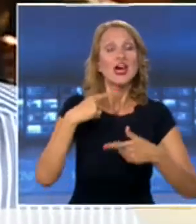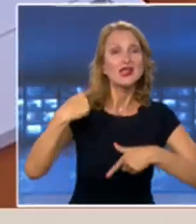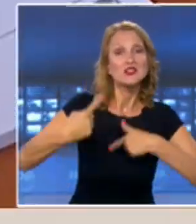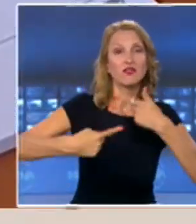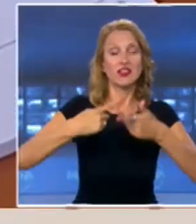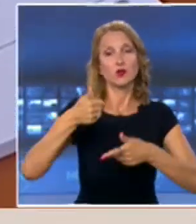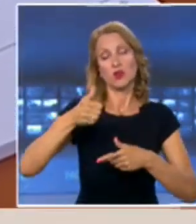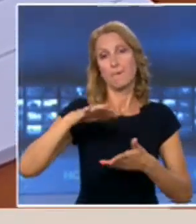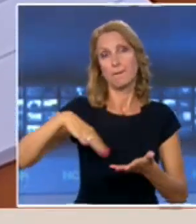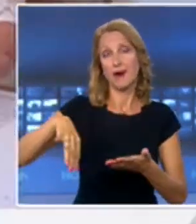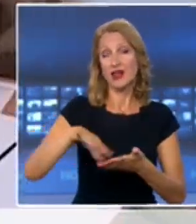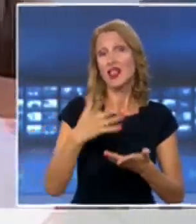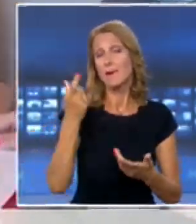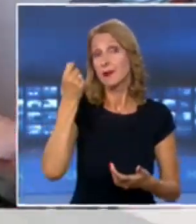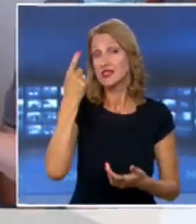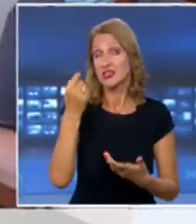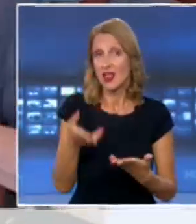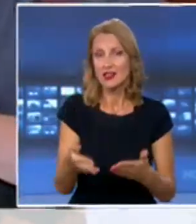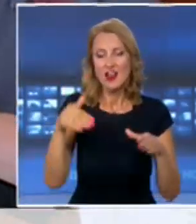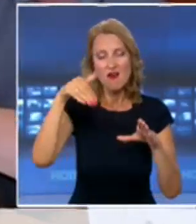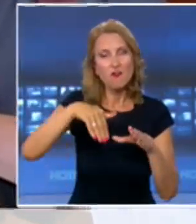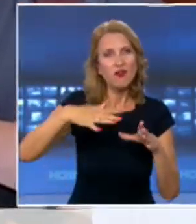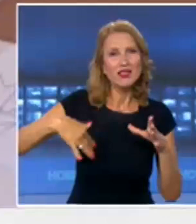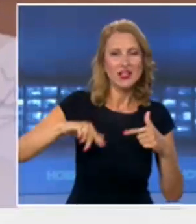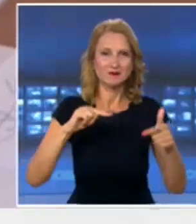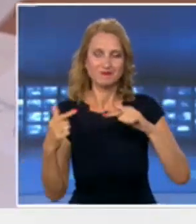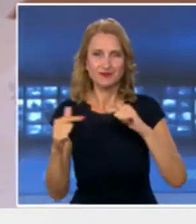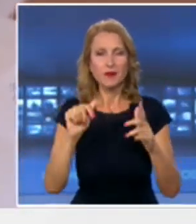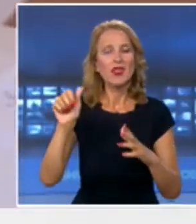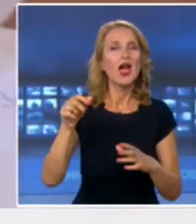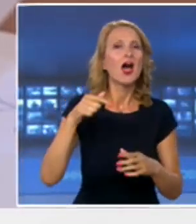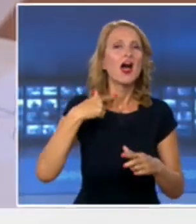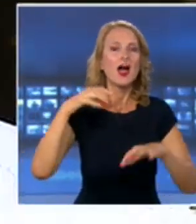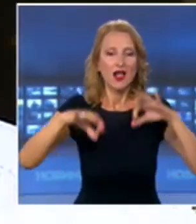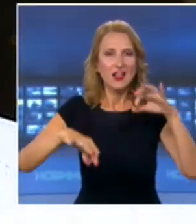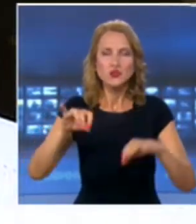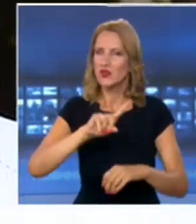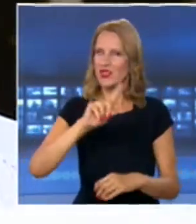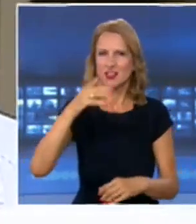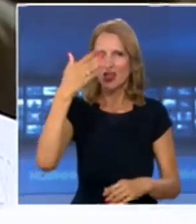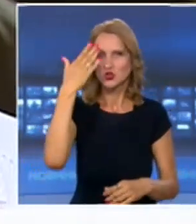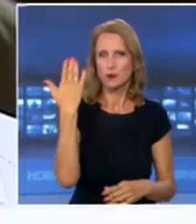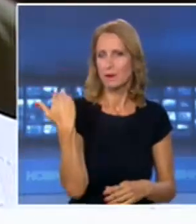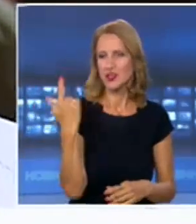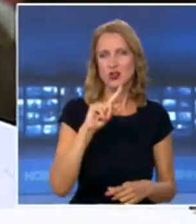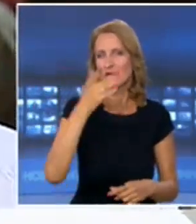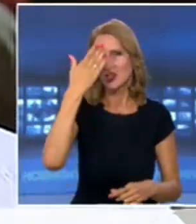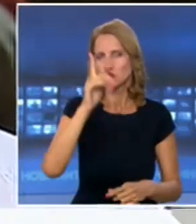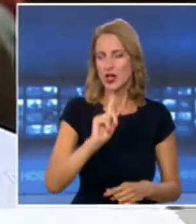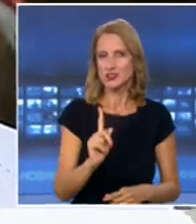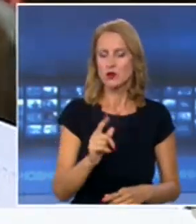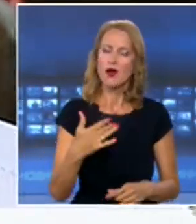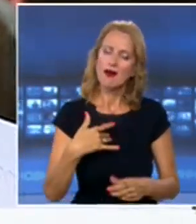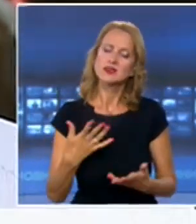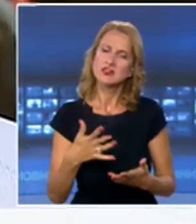партията. Вътрешната опозиция в БСП обяви – вотът за лидер не бил честен. Аз ще предложа нарочна комисия да